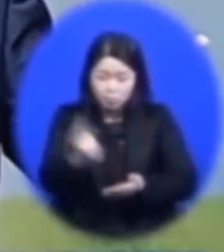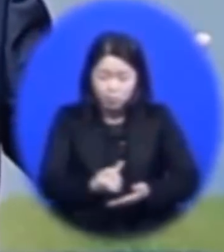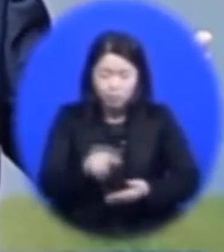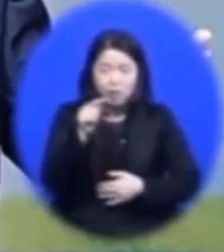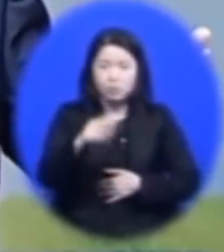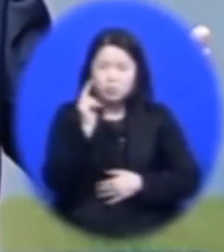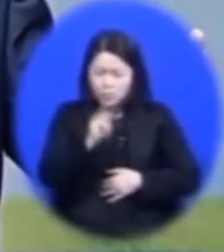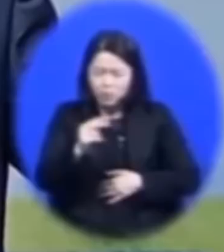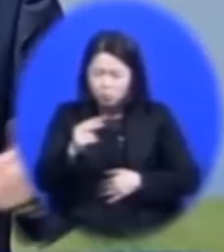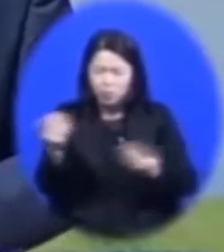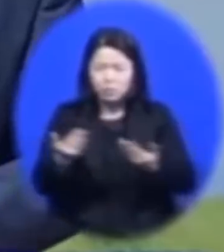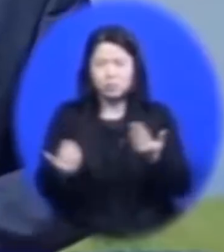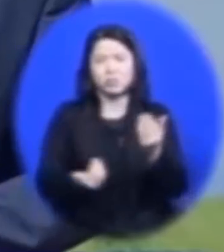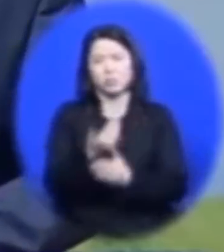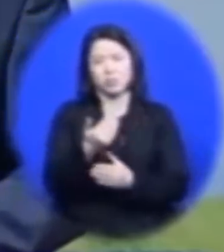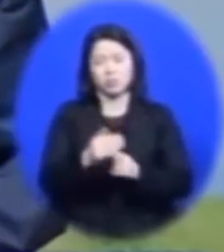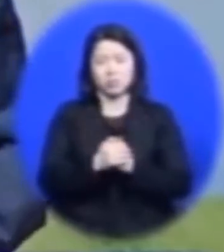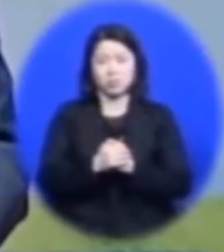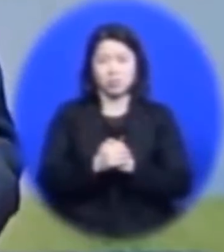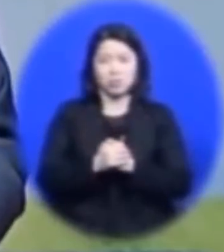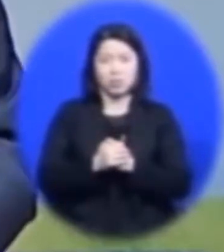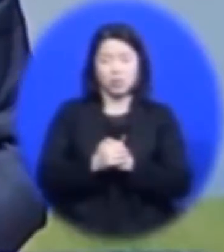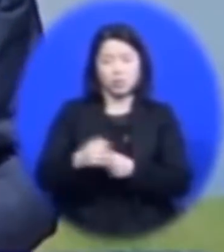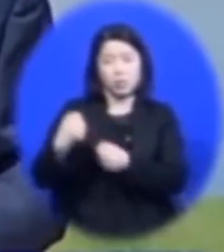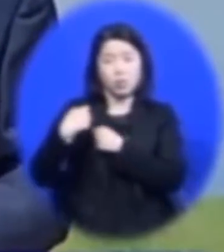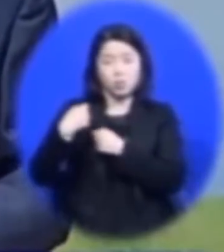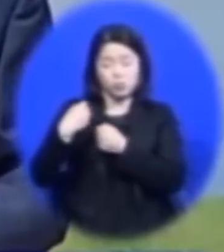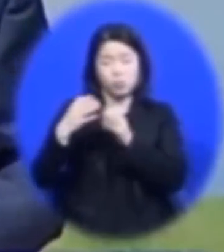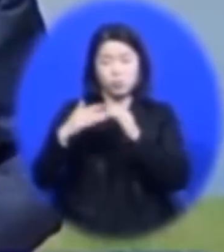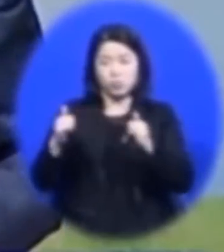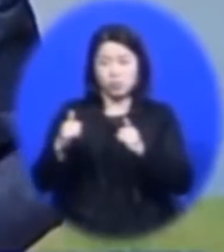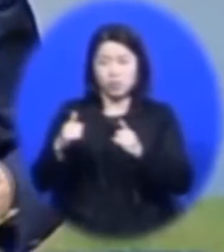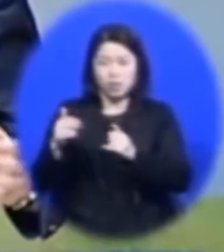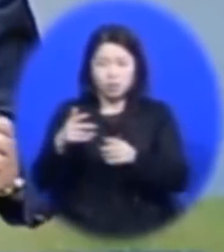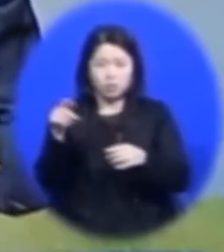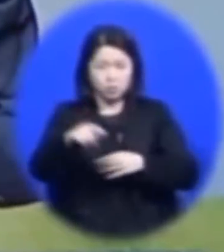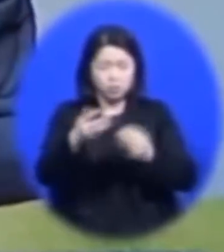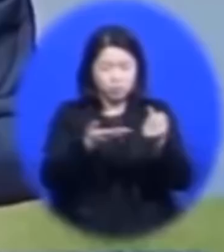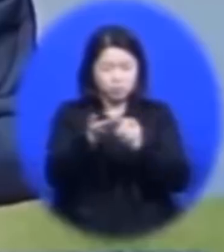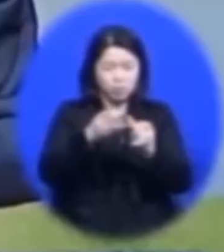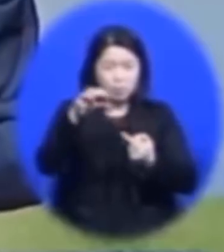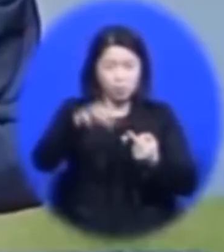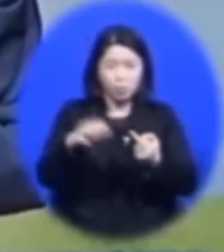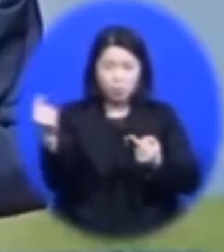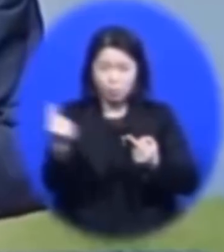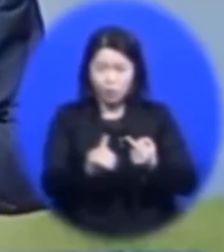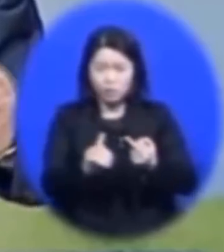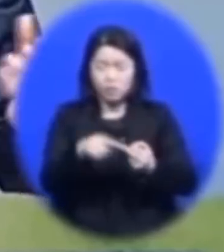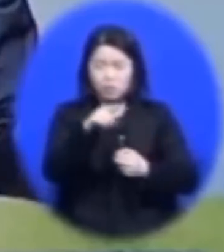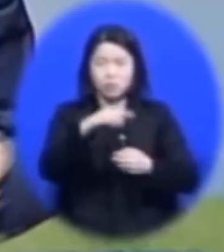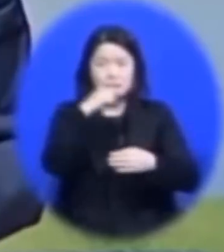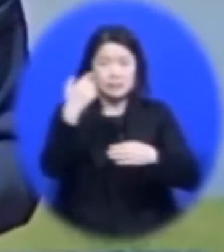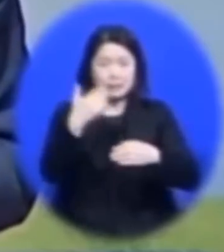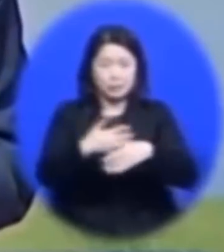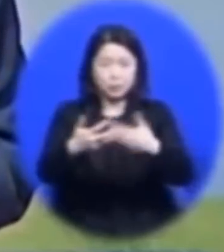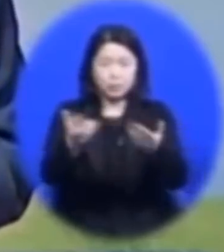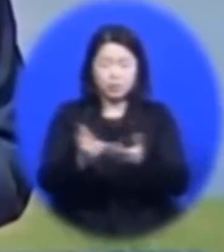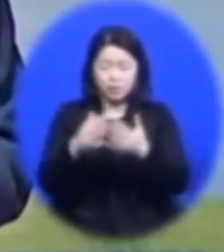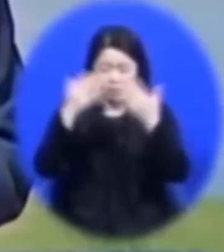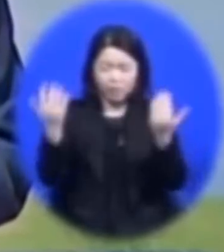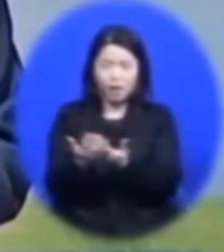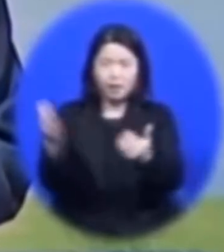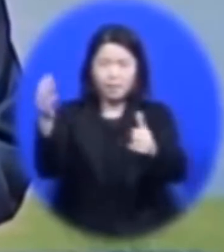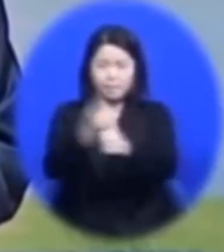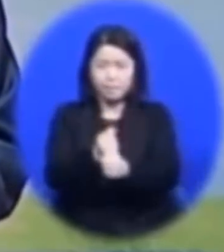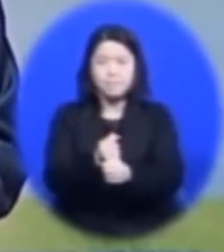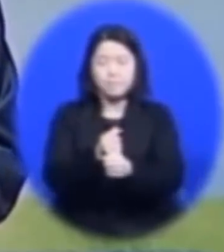일이 벌어져 있는 국군 토벌대 가 그 섬에 와서 그 공산 무리들을 다부 뜨려 씁니다